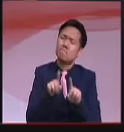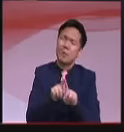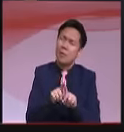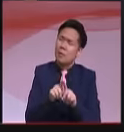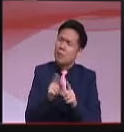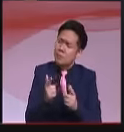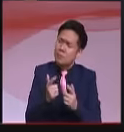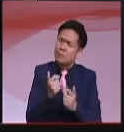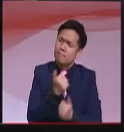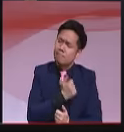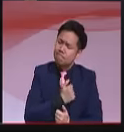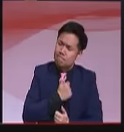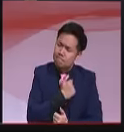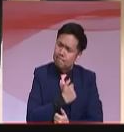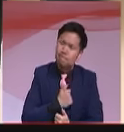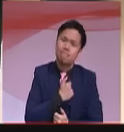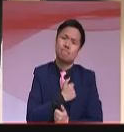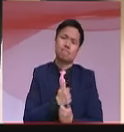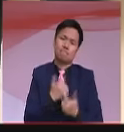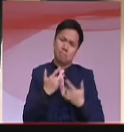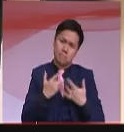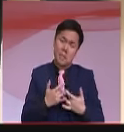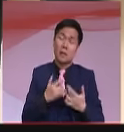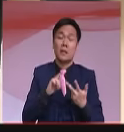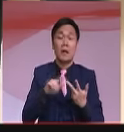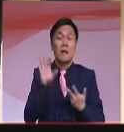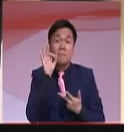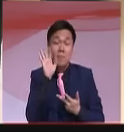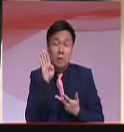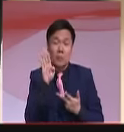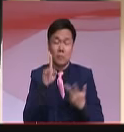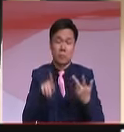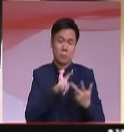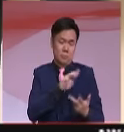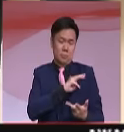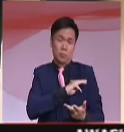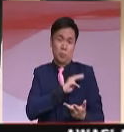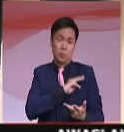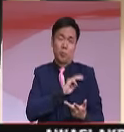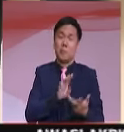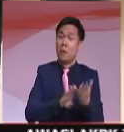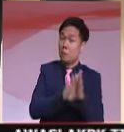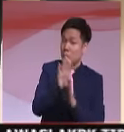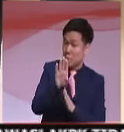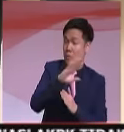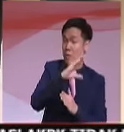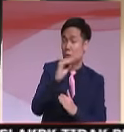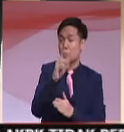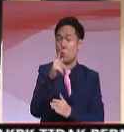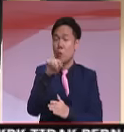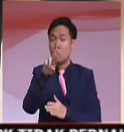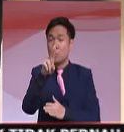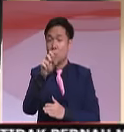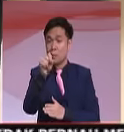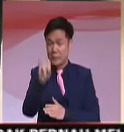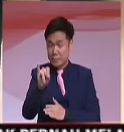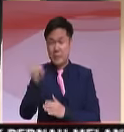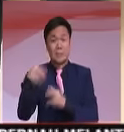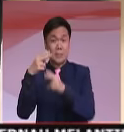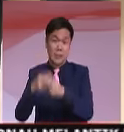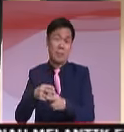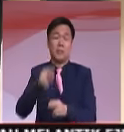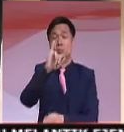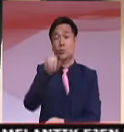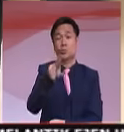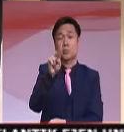kesedihan beliau meneliti catatan di Facebook menteri pembangunan Usahawan dan koperasi datuksakti.com Junaedi tuanku